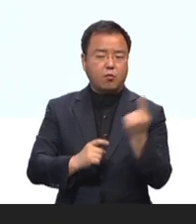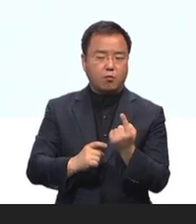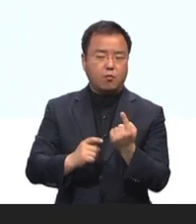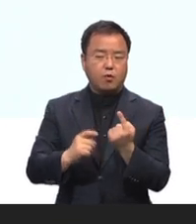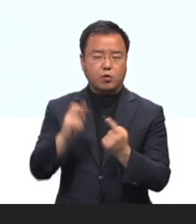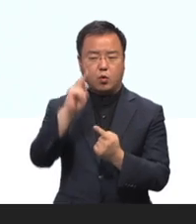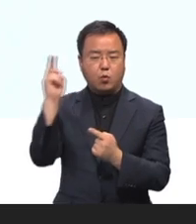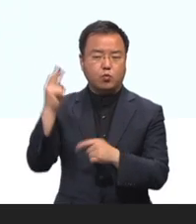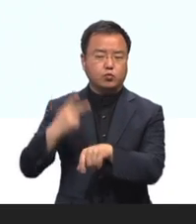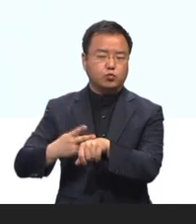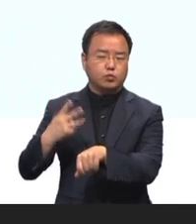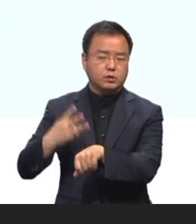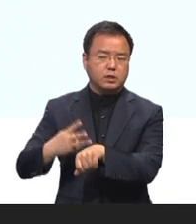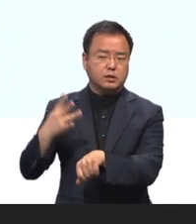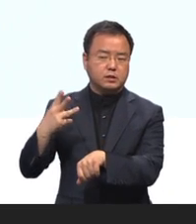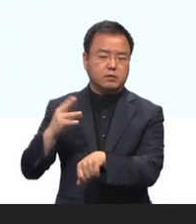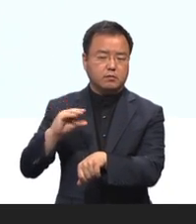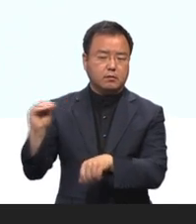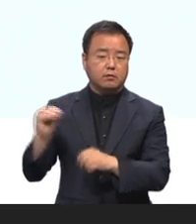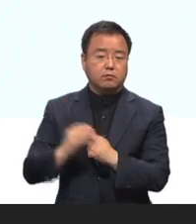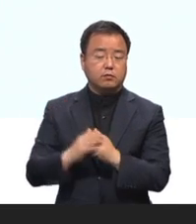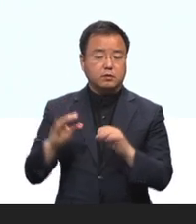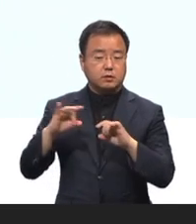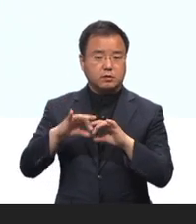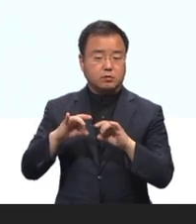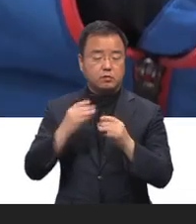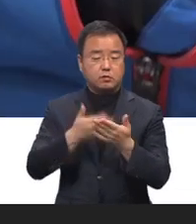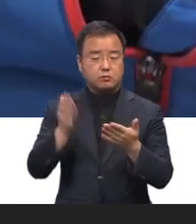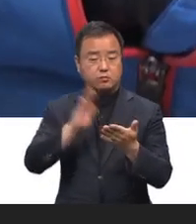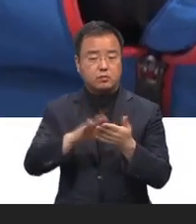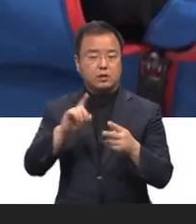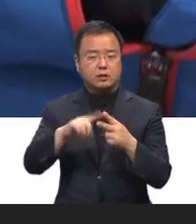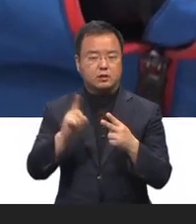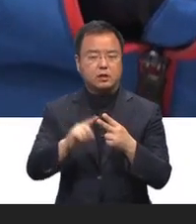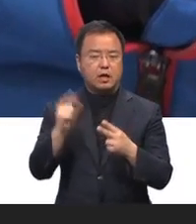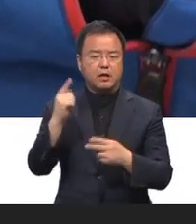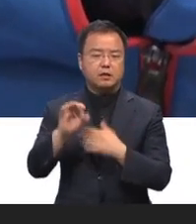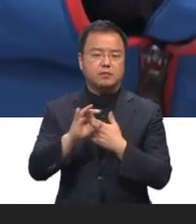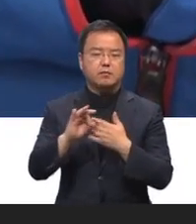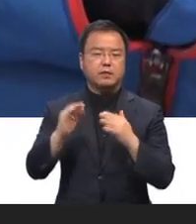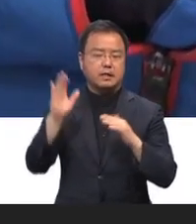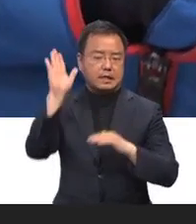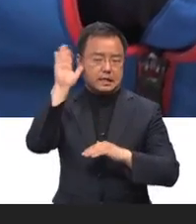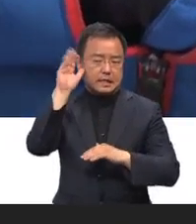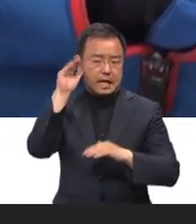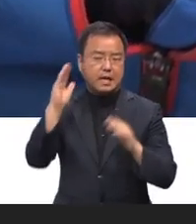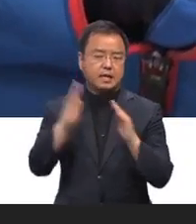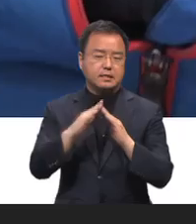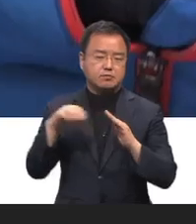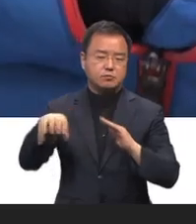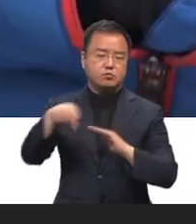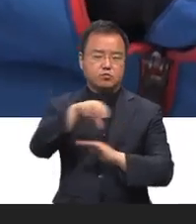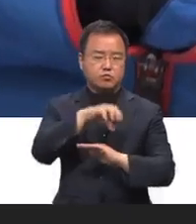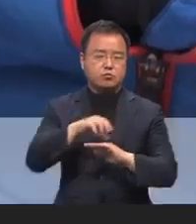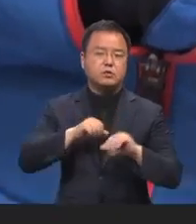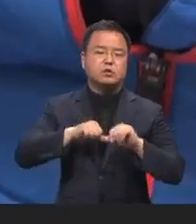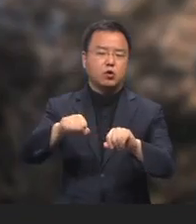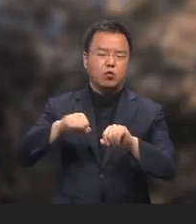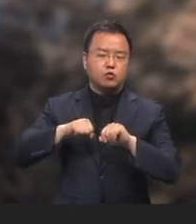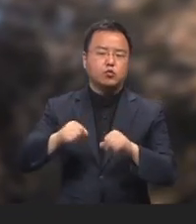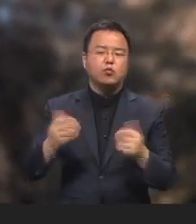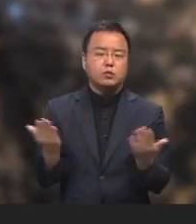심하니까 좀비를 버드 안되는거 않으면 뭐 개줄 찔림 오중석 유고 한다는것